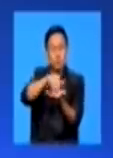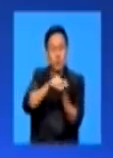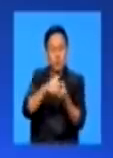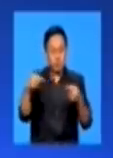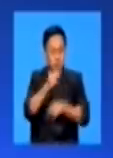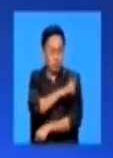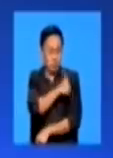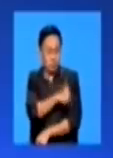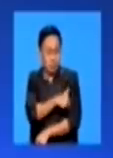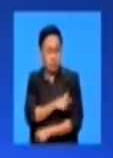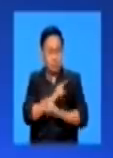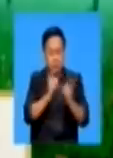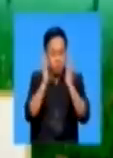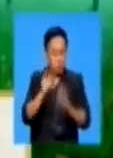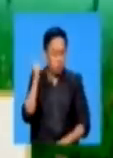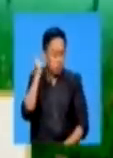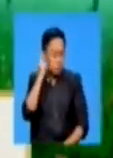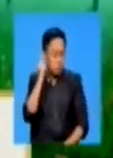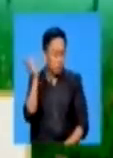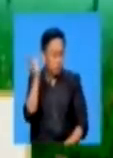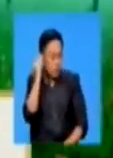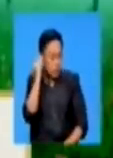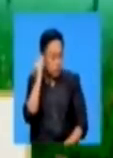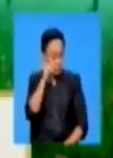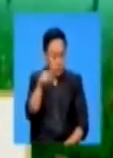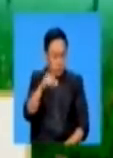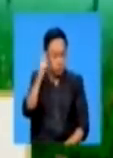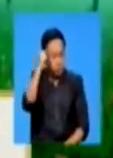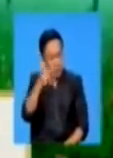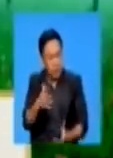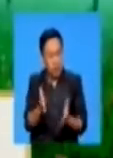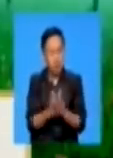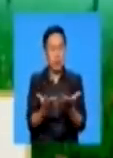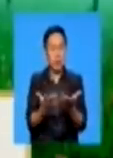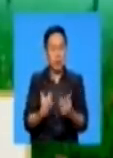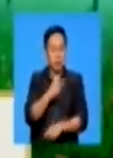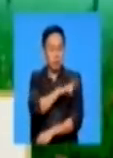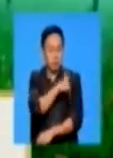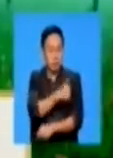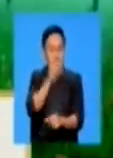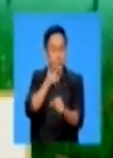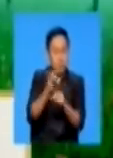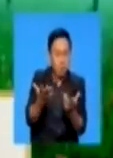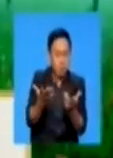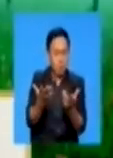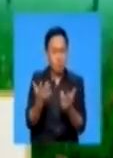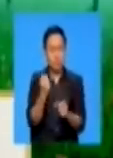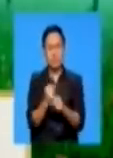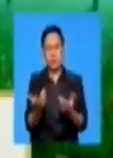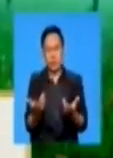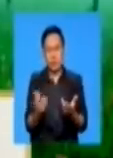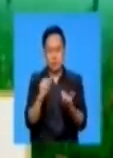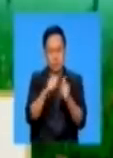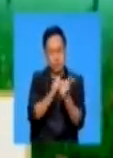ทรวงสาธารณสุขไปปรับในเรื่องนี้แล้วนะครับว่าปัญหาในเรื่องการขาดแคลนแพทย์ส่วนกลางมีไหมปัญหาการขาดแคลนแพทย์ชนบ